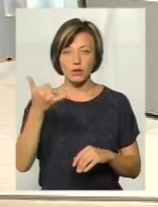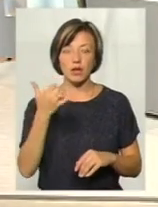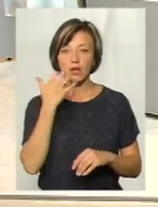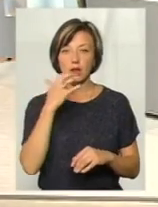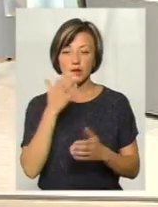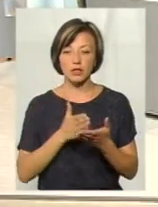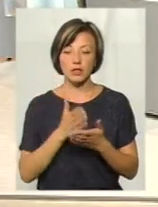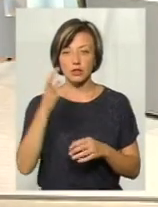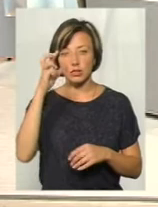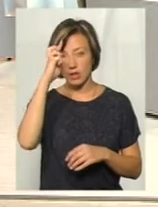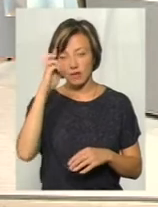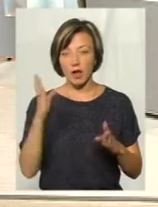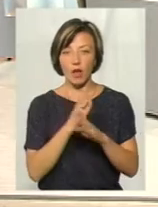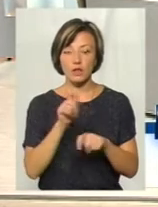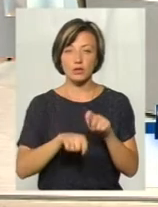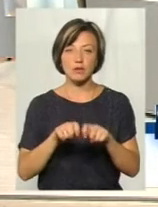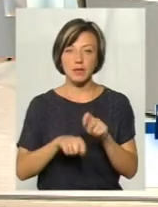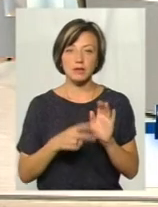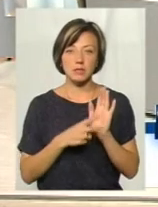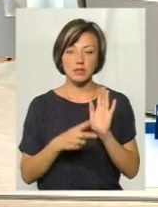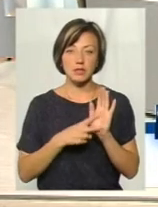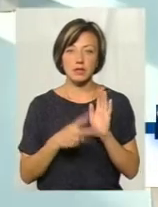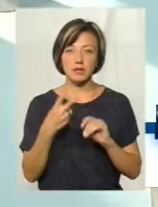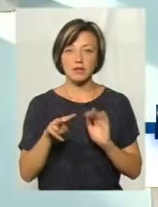гарячі лінії Державної екологічної інспекції